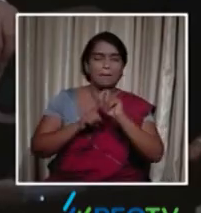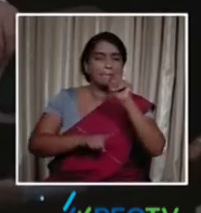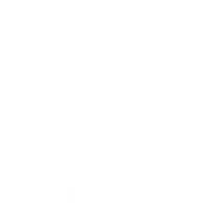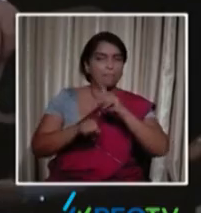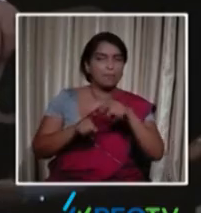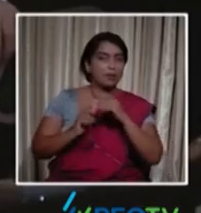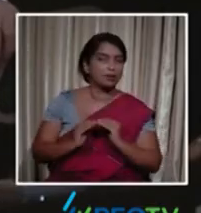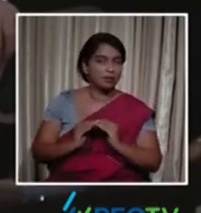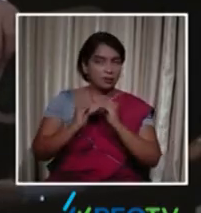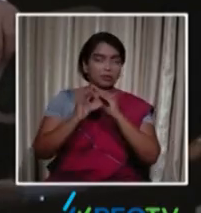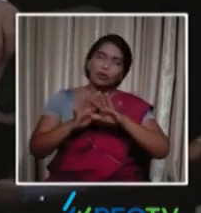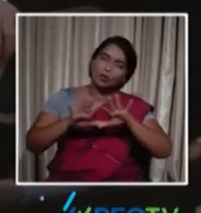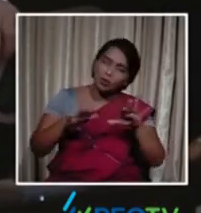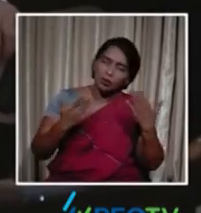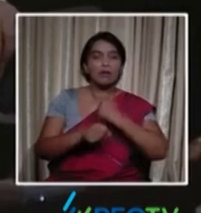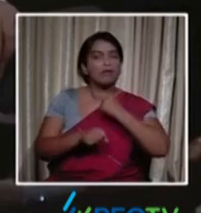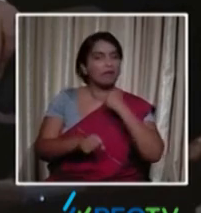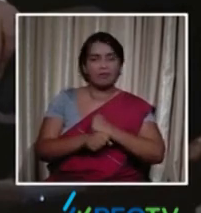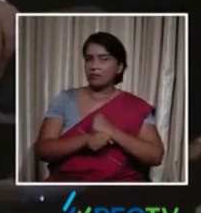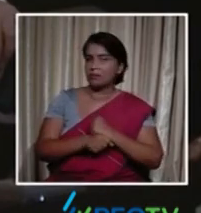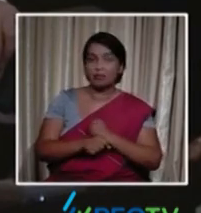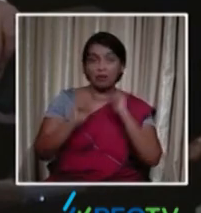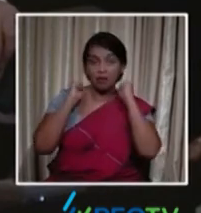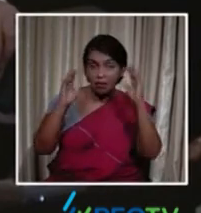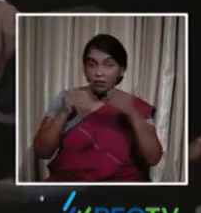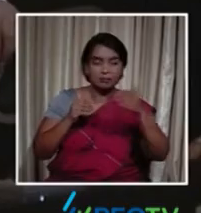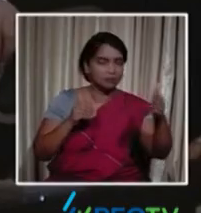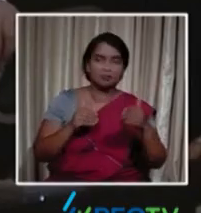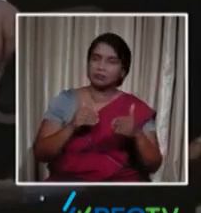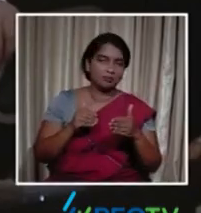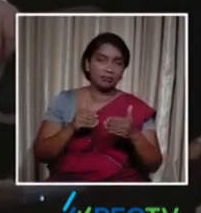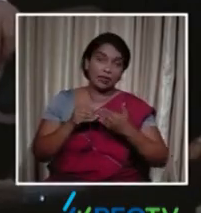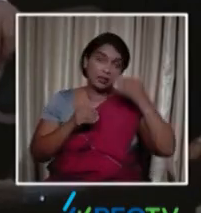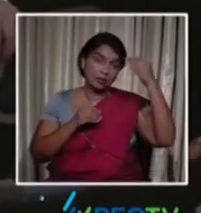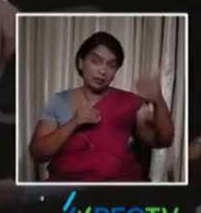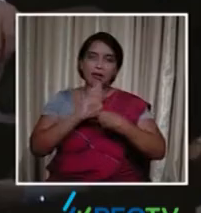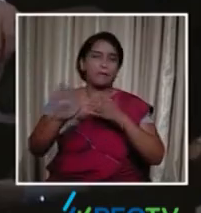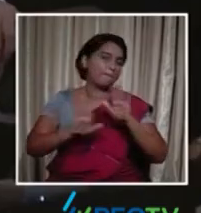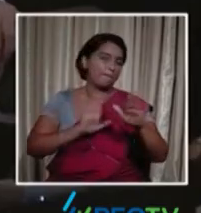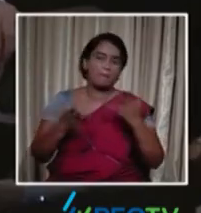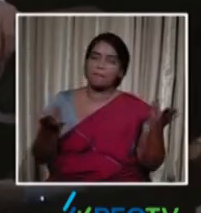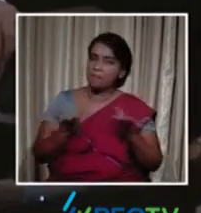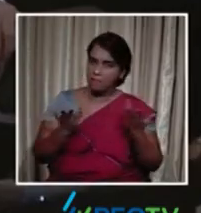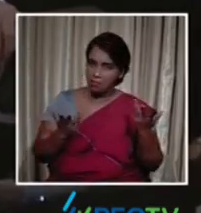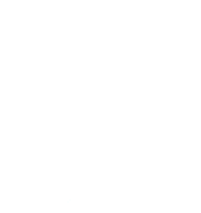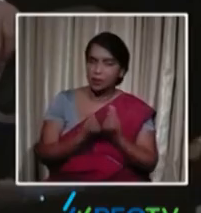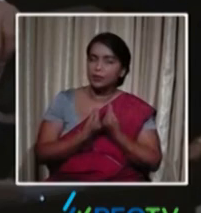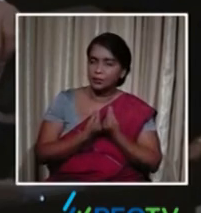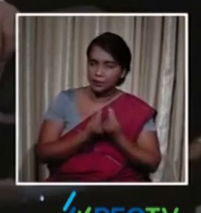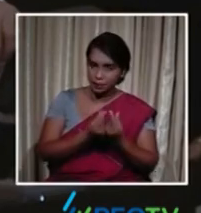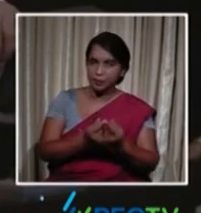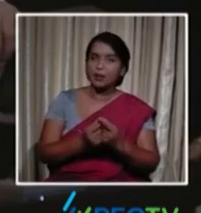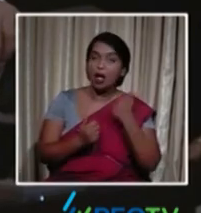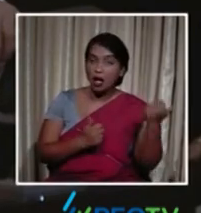ඇතුලේ ගොඩනැගෙන කවර වර්ගයේ හෝ ආණ්ඩුවකට සුජාතභාවයක් තියෙවි කියලා දීර්ඝ කාලයක් මෙරට පාලනය කරන්න. ඒ නිසා ඉතා වේගෙන්